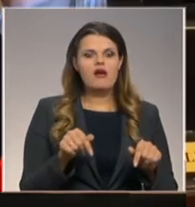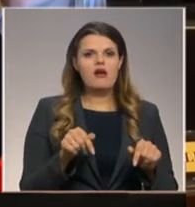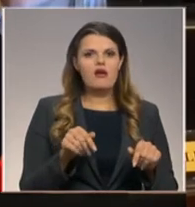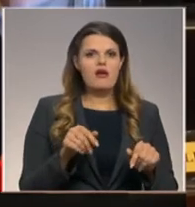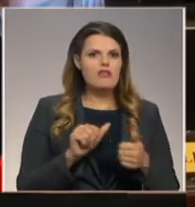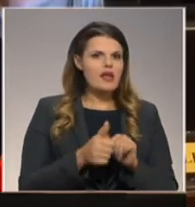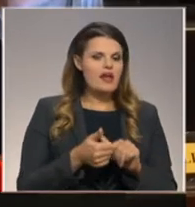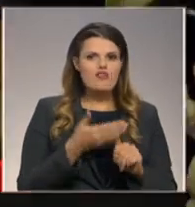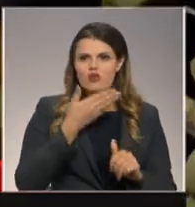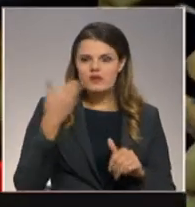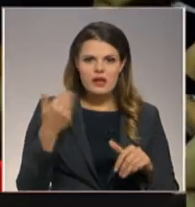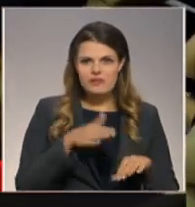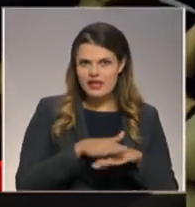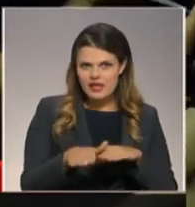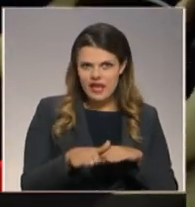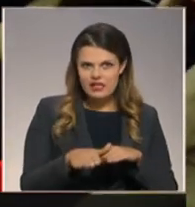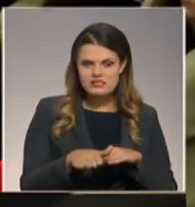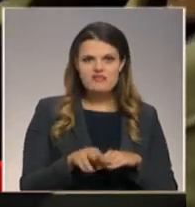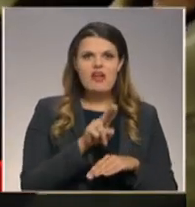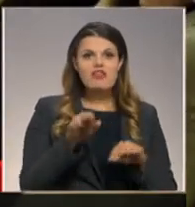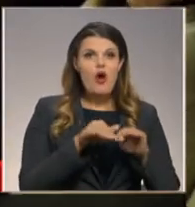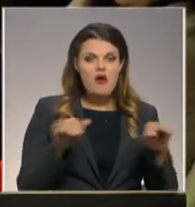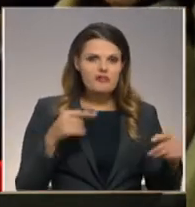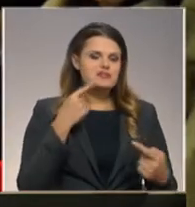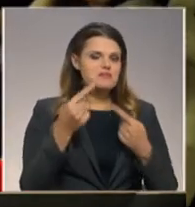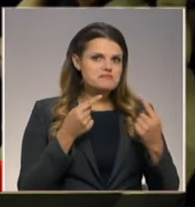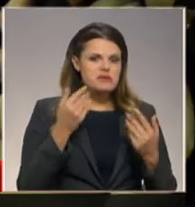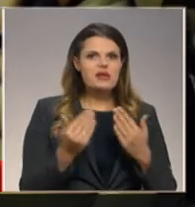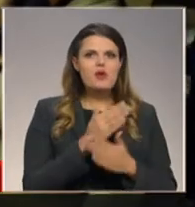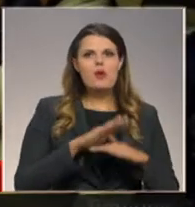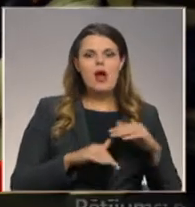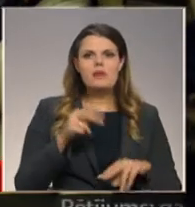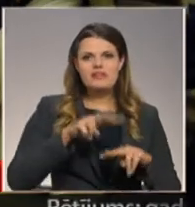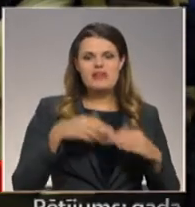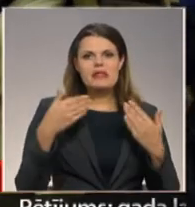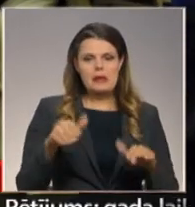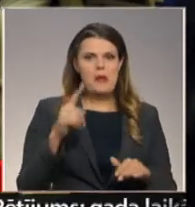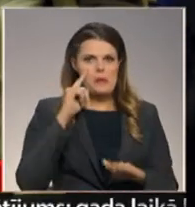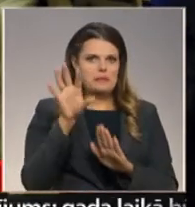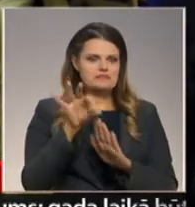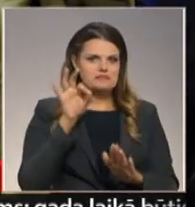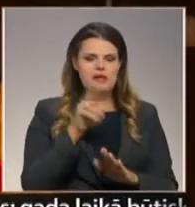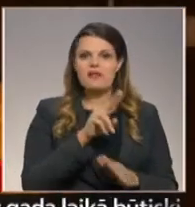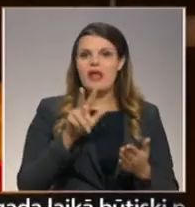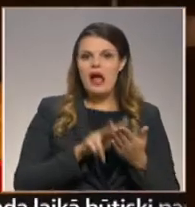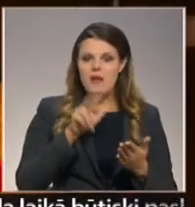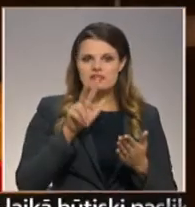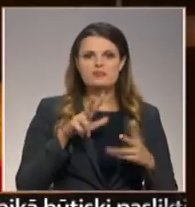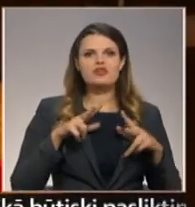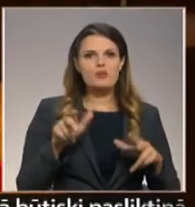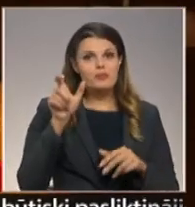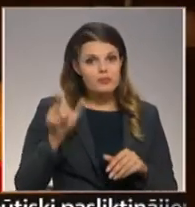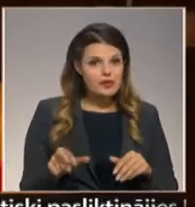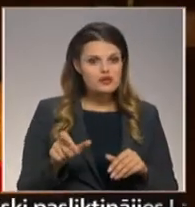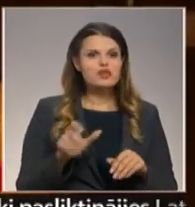netika realizēta. Neoficiāli gan tiek runāts, ka jaunā amata vieta jau kādam noskatīta, ko gan neapstiprina priekšsēdētājs.